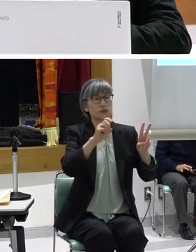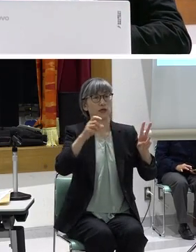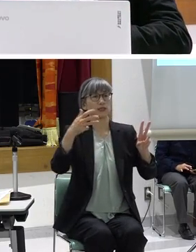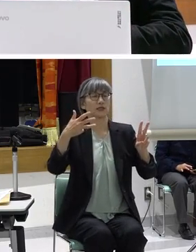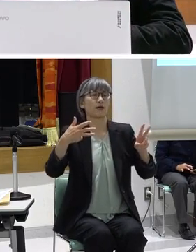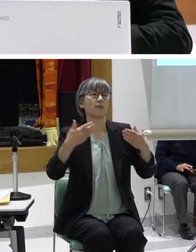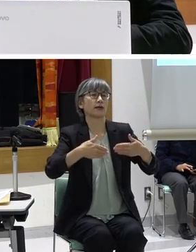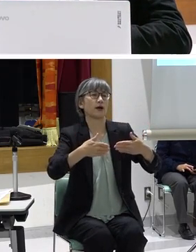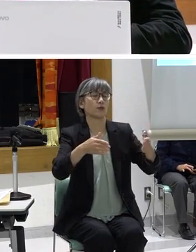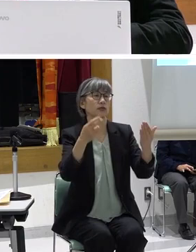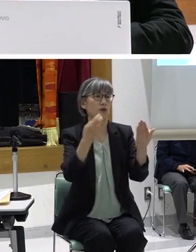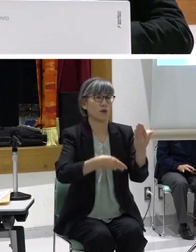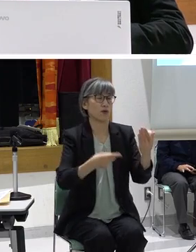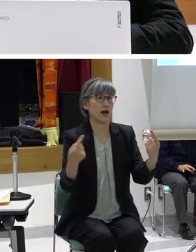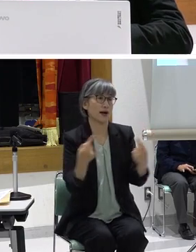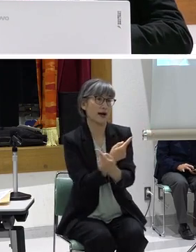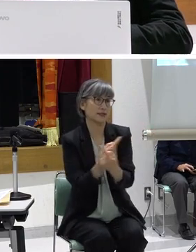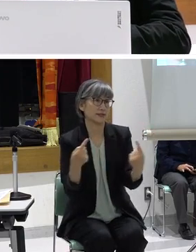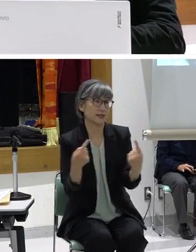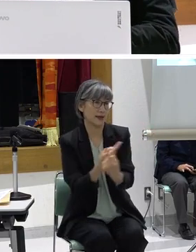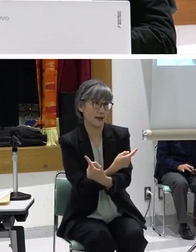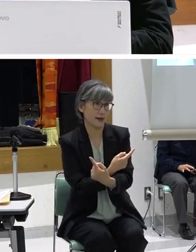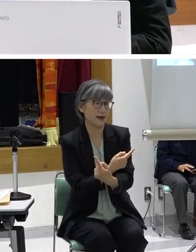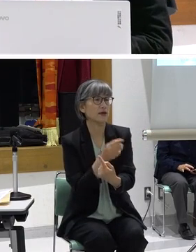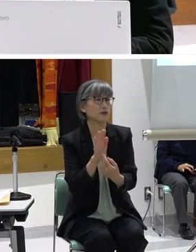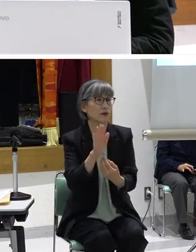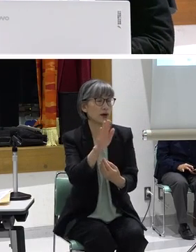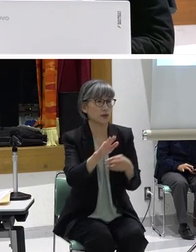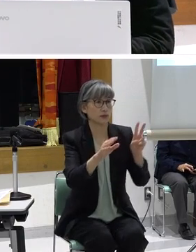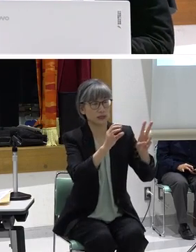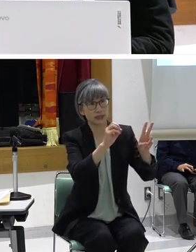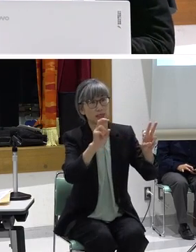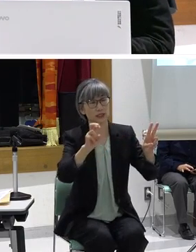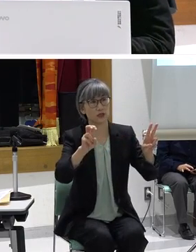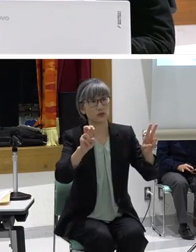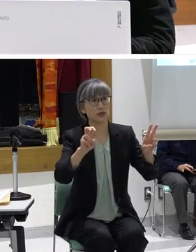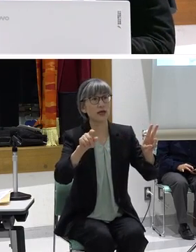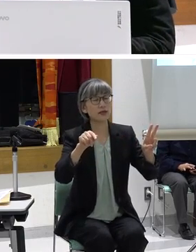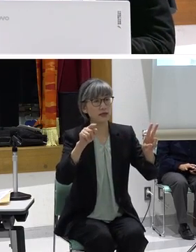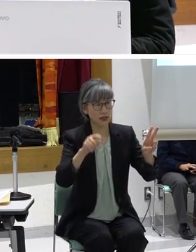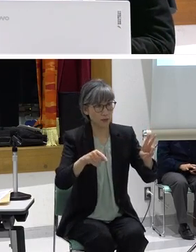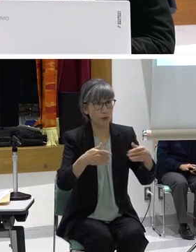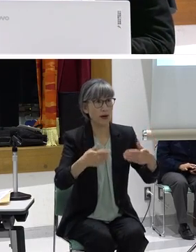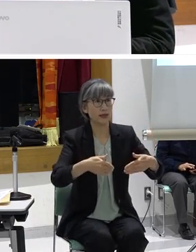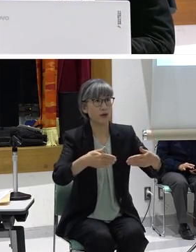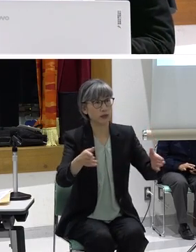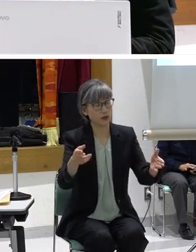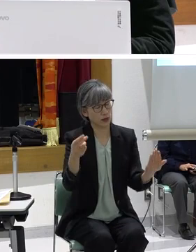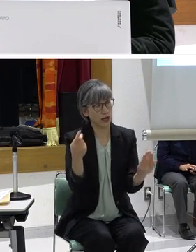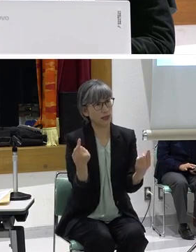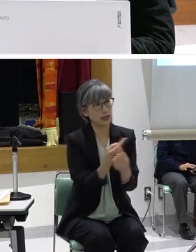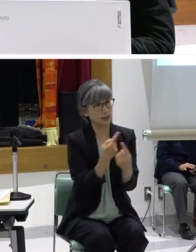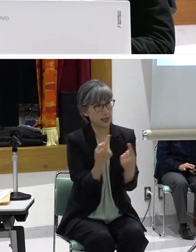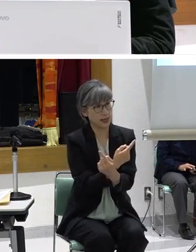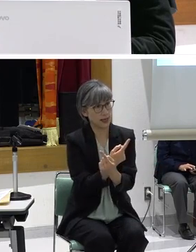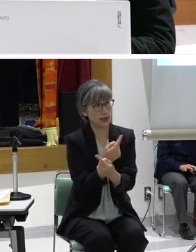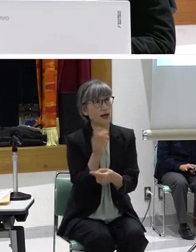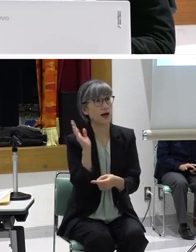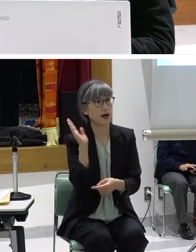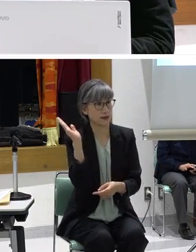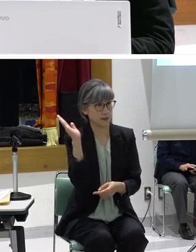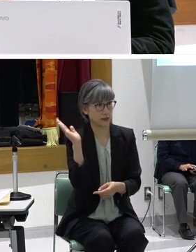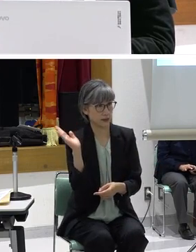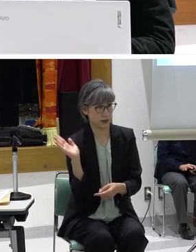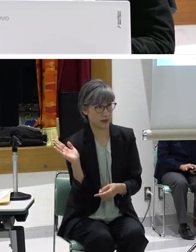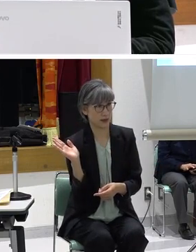リアフリー法が改正され、さらに2020年にもバリアフリー法が改正されたということなんですが、特に